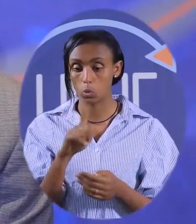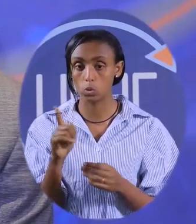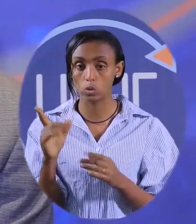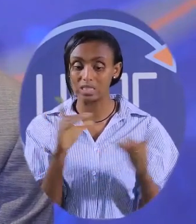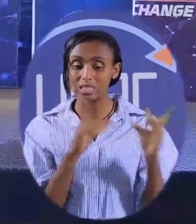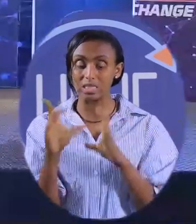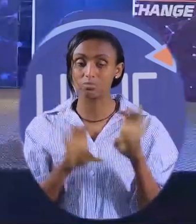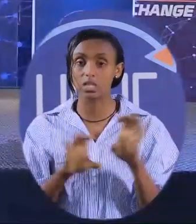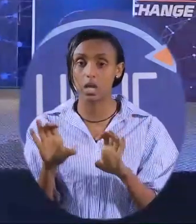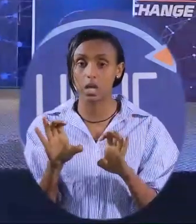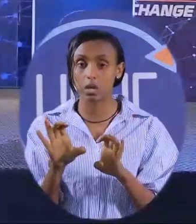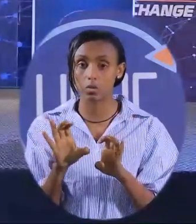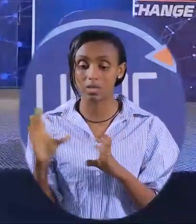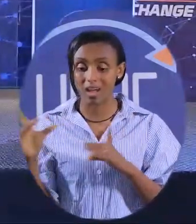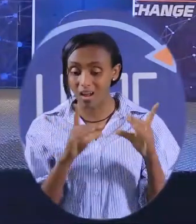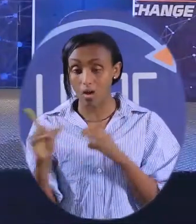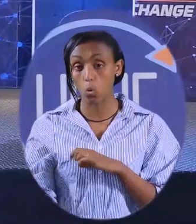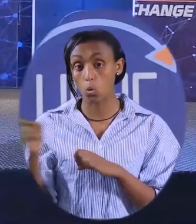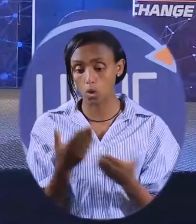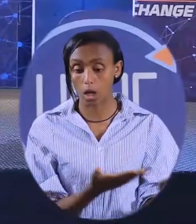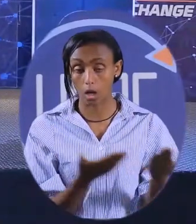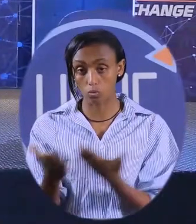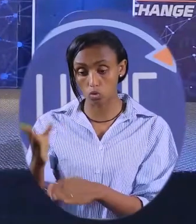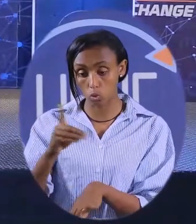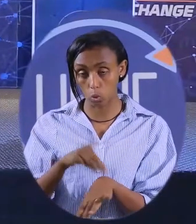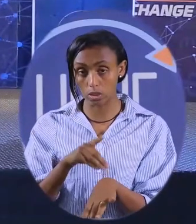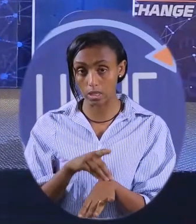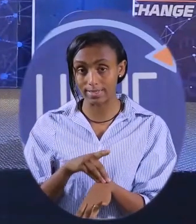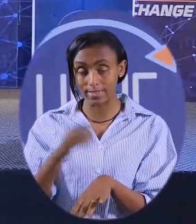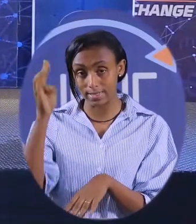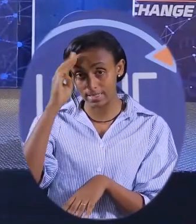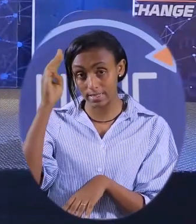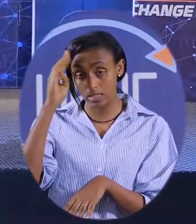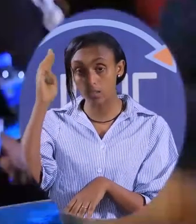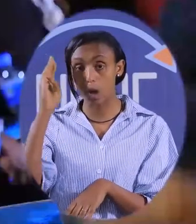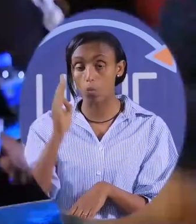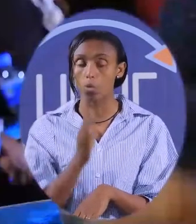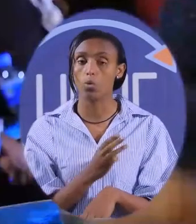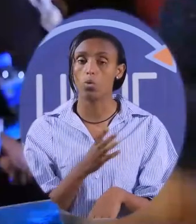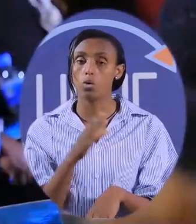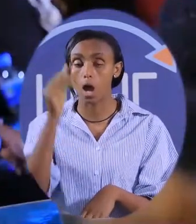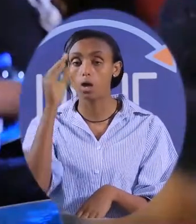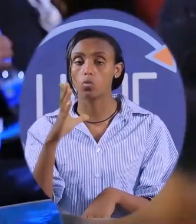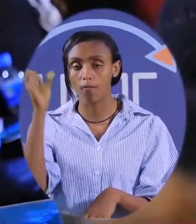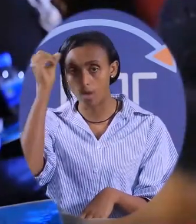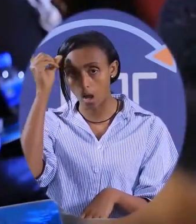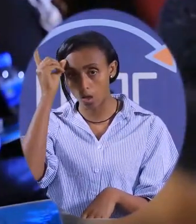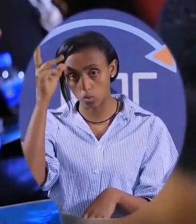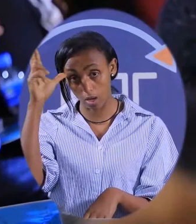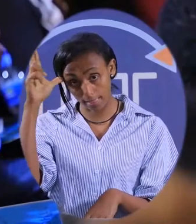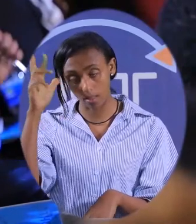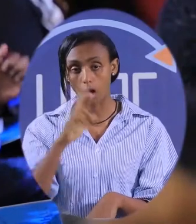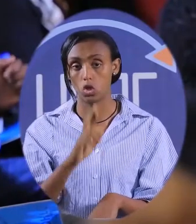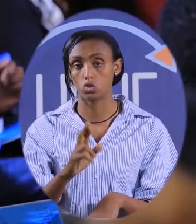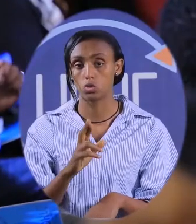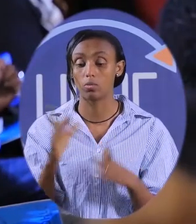ክርክር የሚደረገው። ተከራካሪ ሆነው የቀረቡት ዶክተር ሲሳይ ሲናሞ አቶ ፈቃዱ ረታ